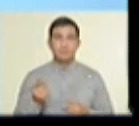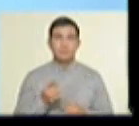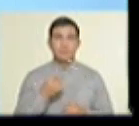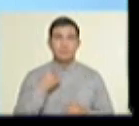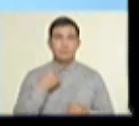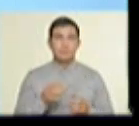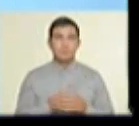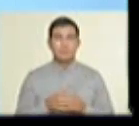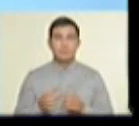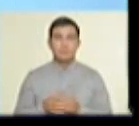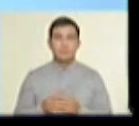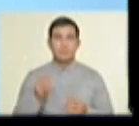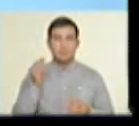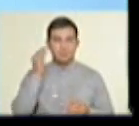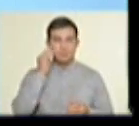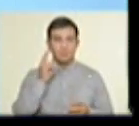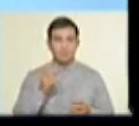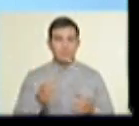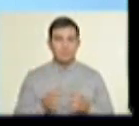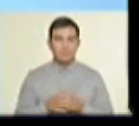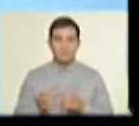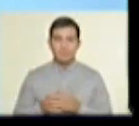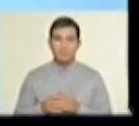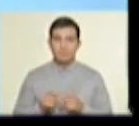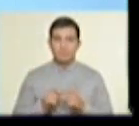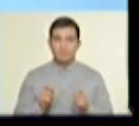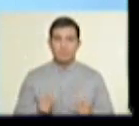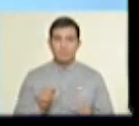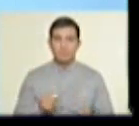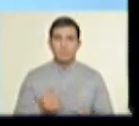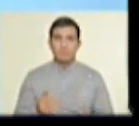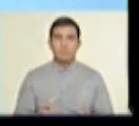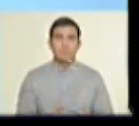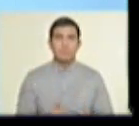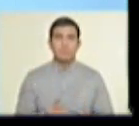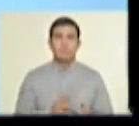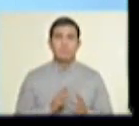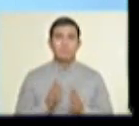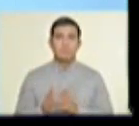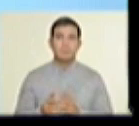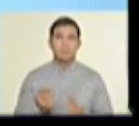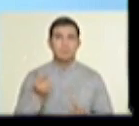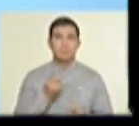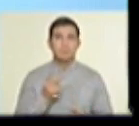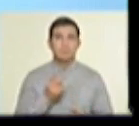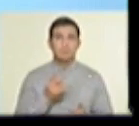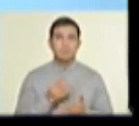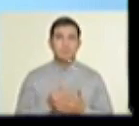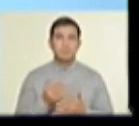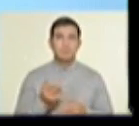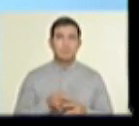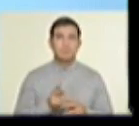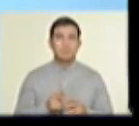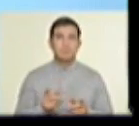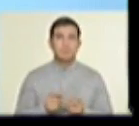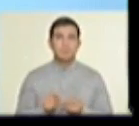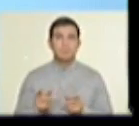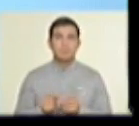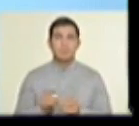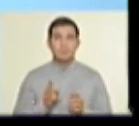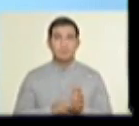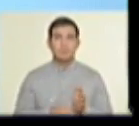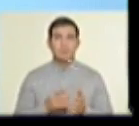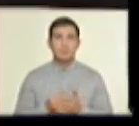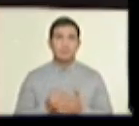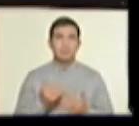munosabatini ifodalovchi so'zlardan hosil qilishimiz mumkin va ikkinchi qismi qo'llanmaydigan so'zlardan